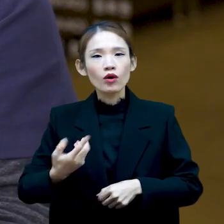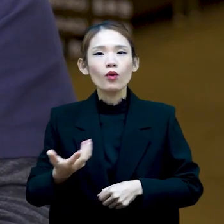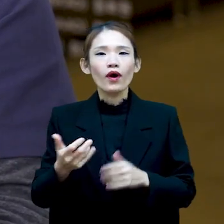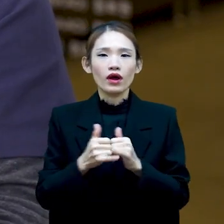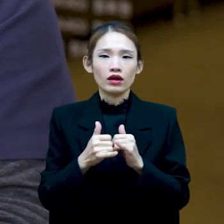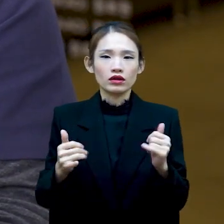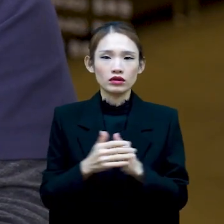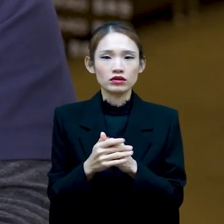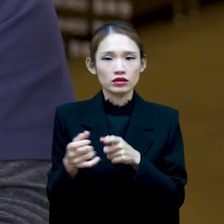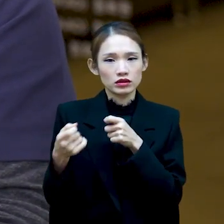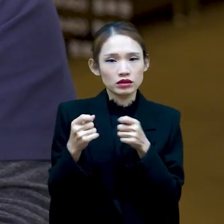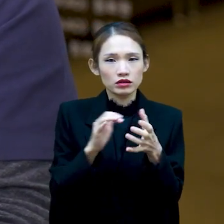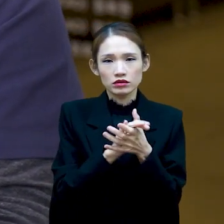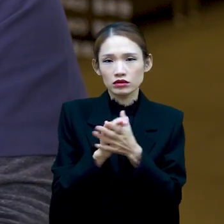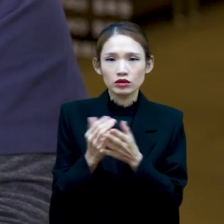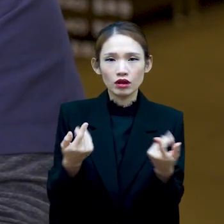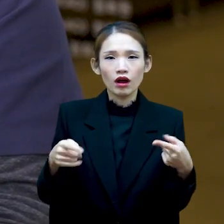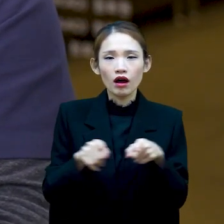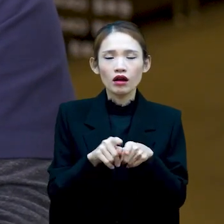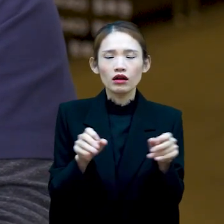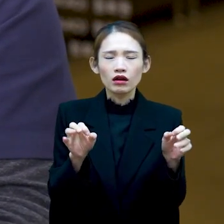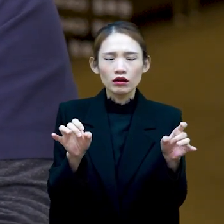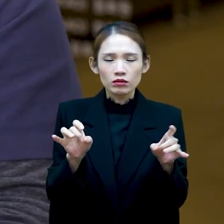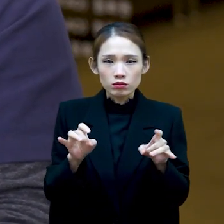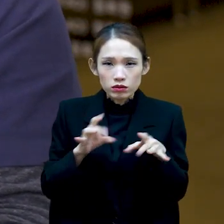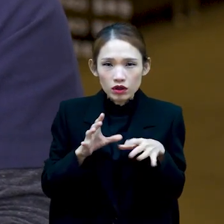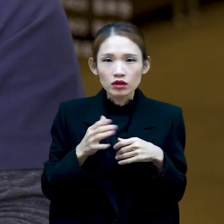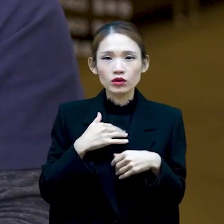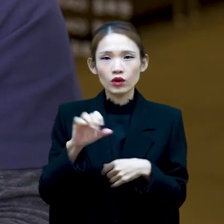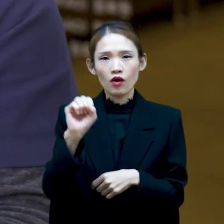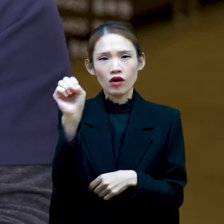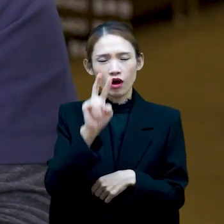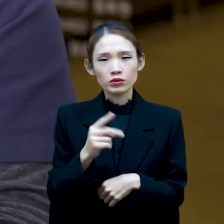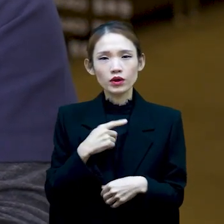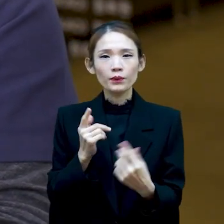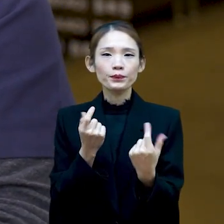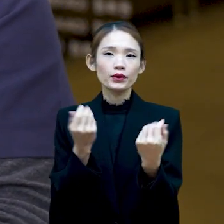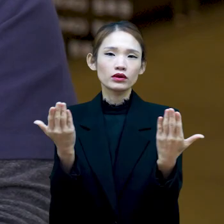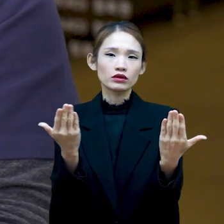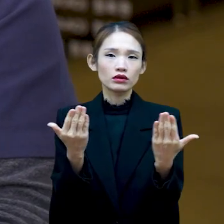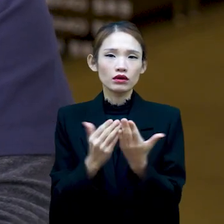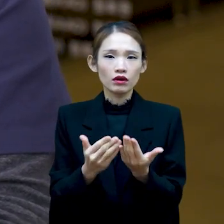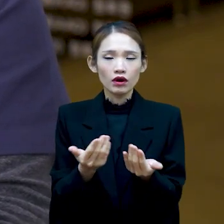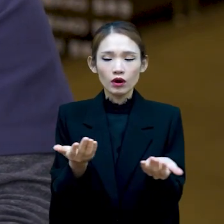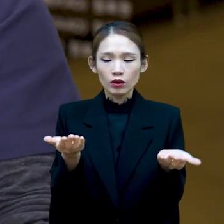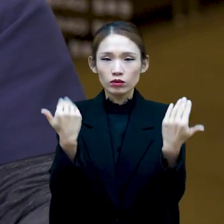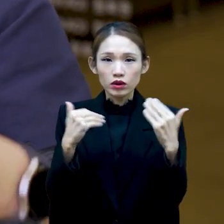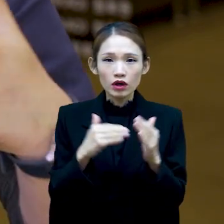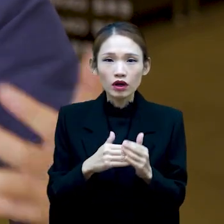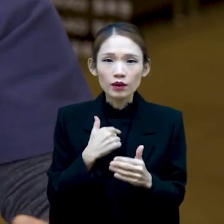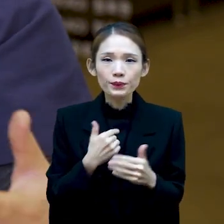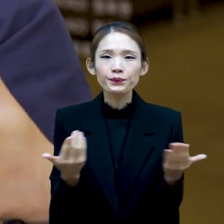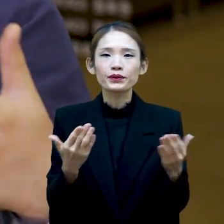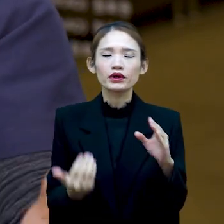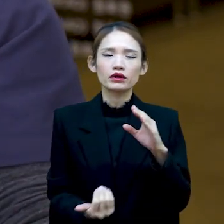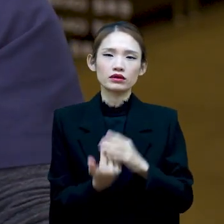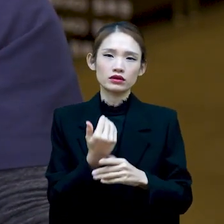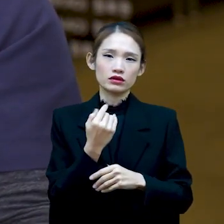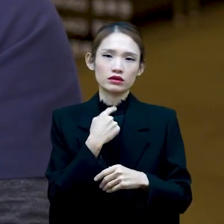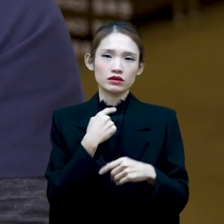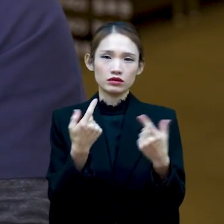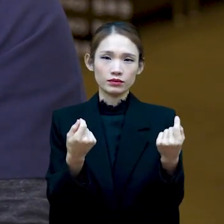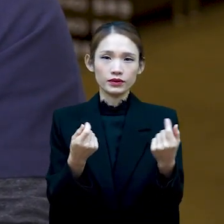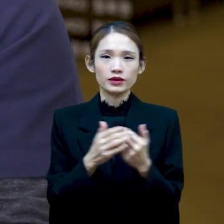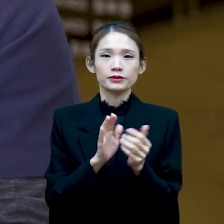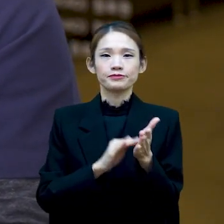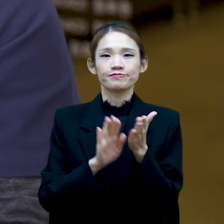저도 놀라고 동료들이랑 많이 놀랐죠. 저도 한순간에 이런 일을 겪어가지고 되게 뭐가 지나갔냐 약간 이런 식으로 일어난